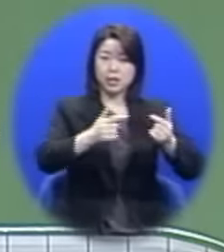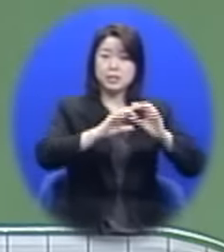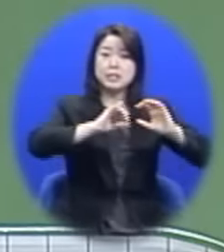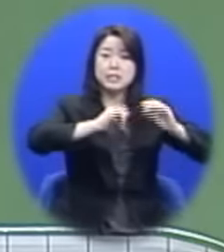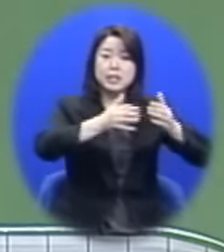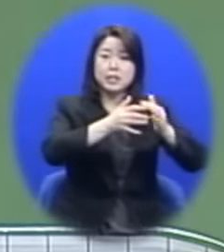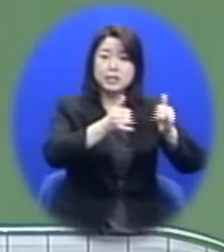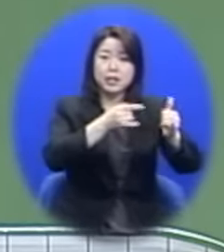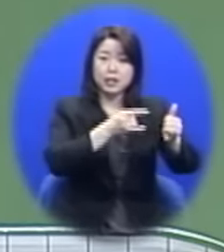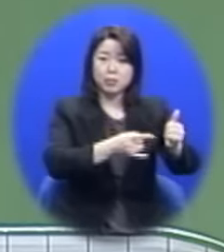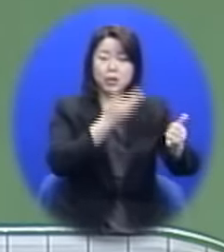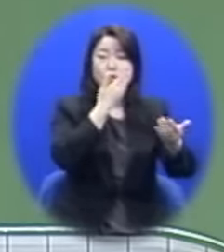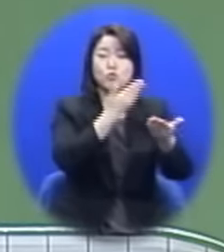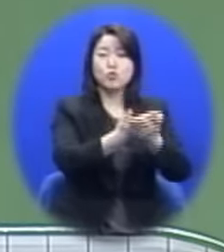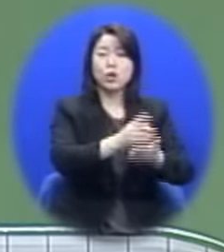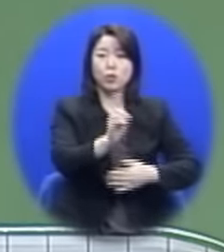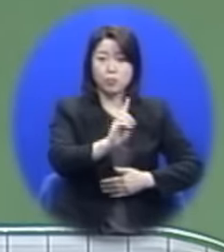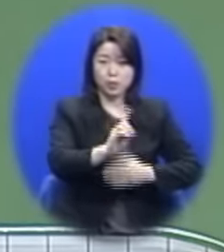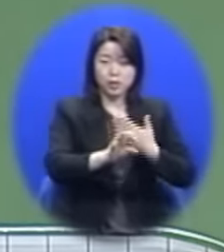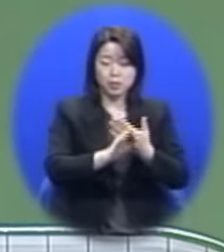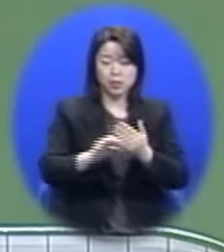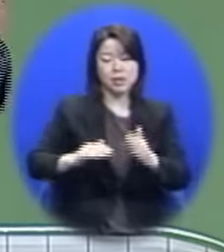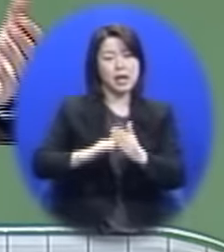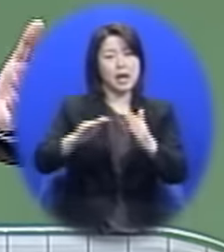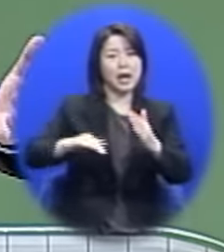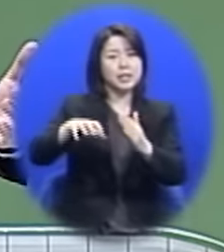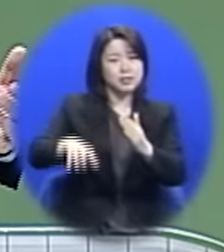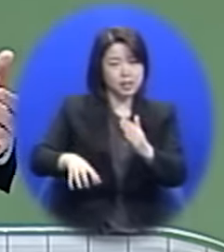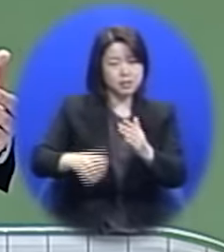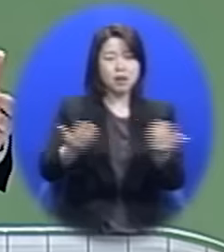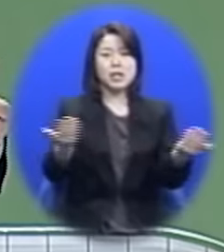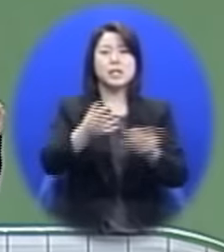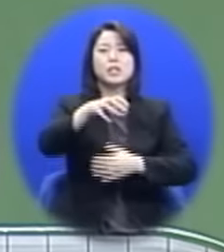사람들에게 중요한 것은 가정에서, 일터에서,